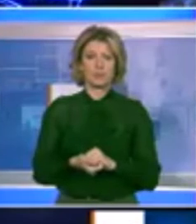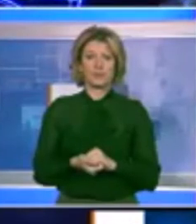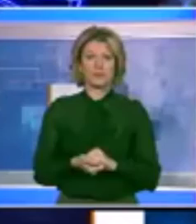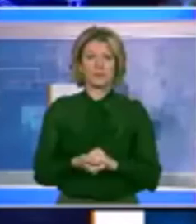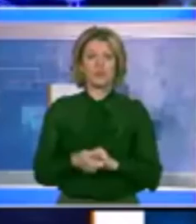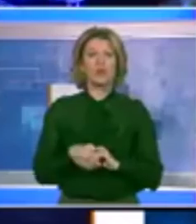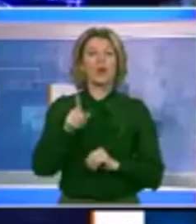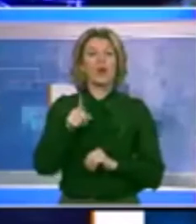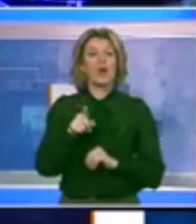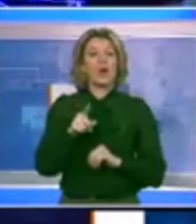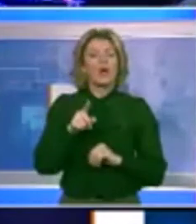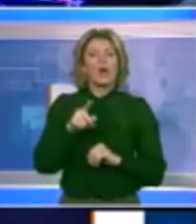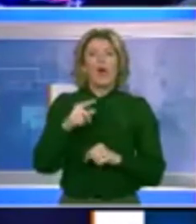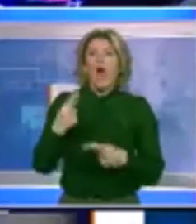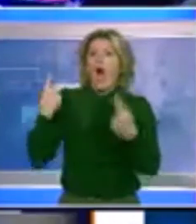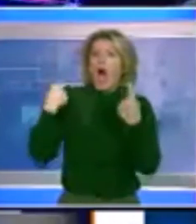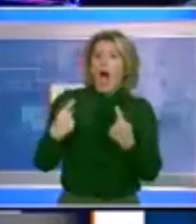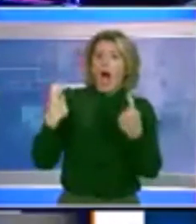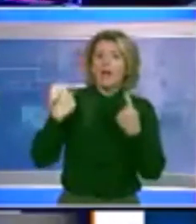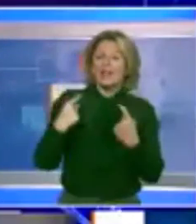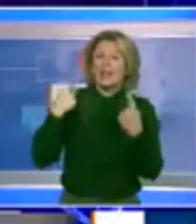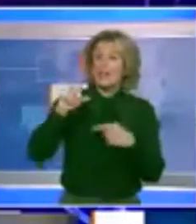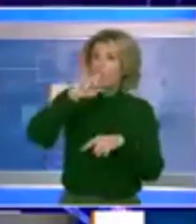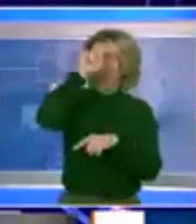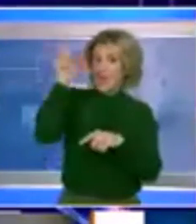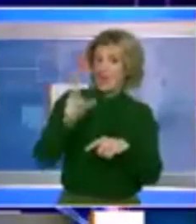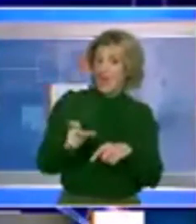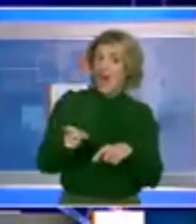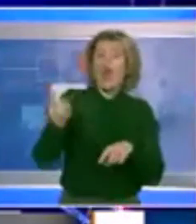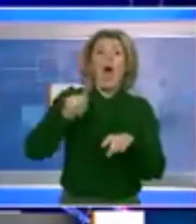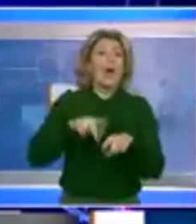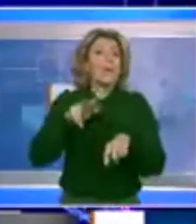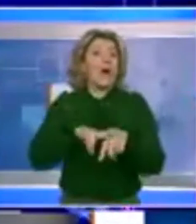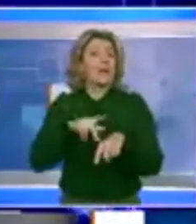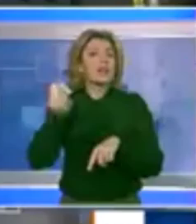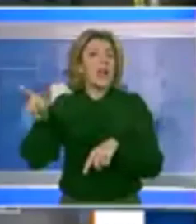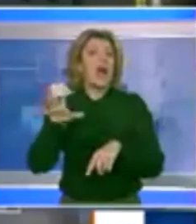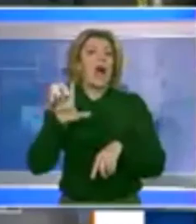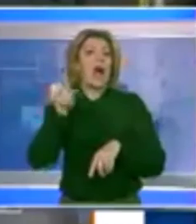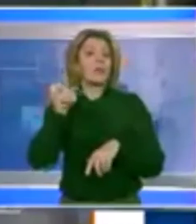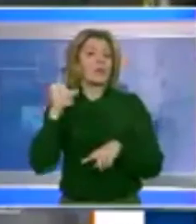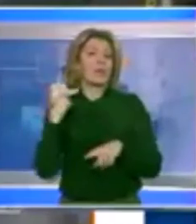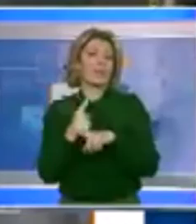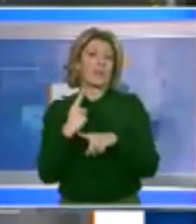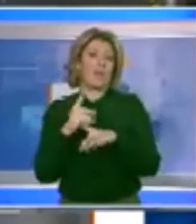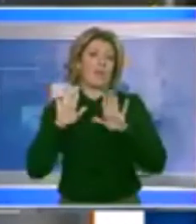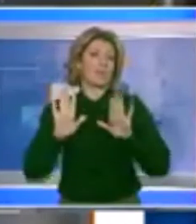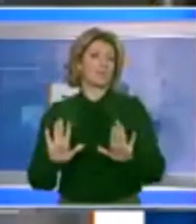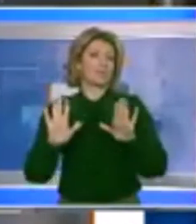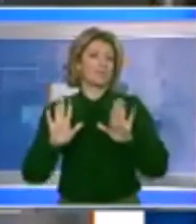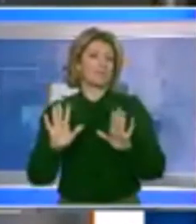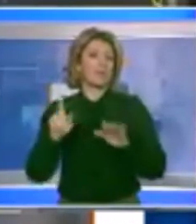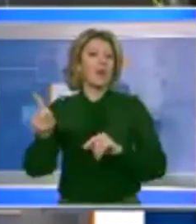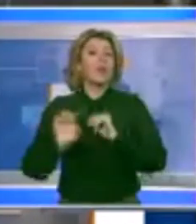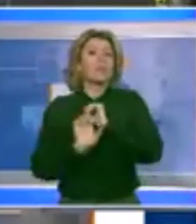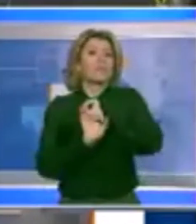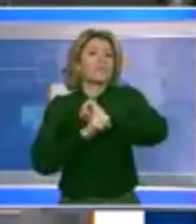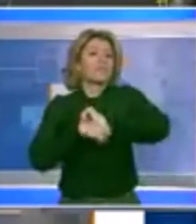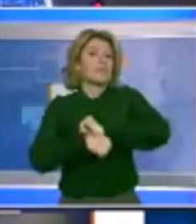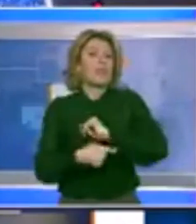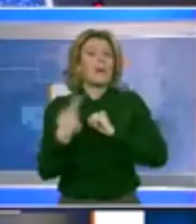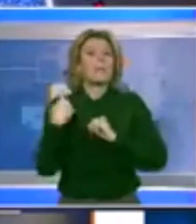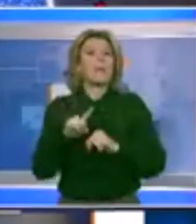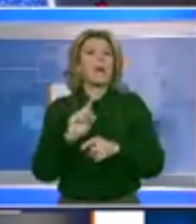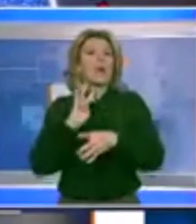rispetto alle attese come nel resto del paese anche quello di matera sarà un capodanno sotto tono le misure per arginare il contagio da